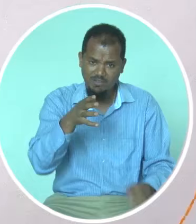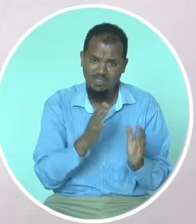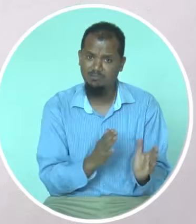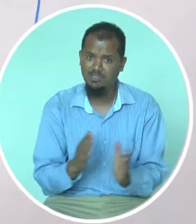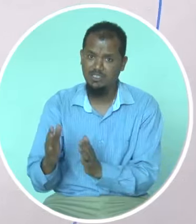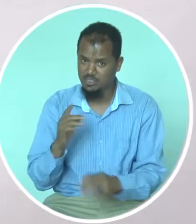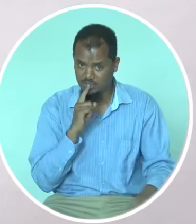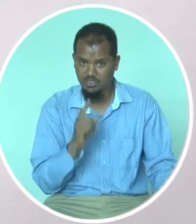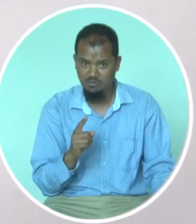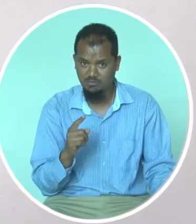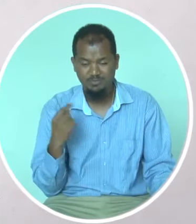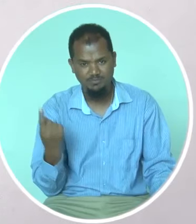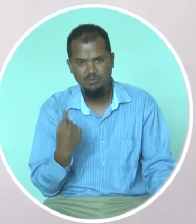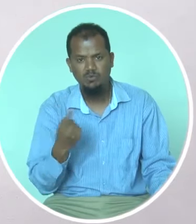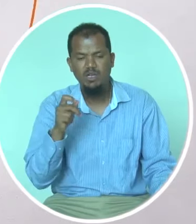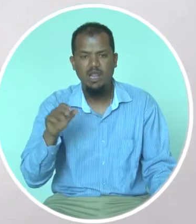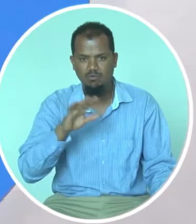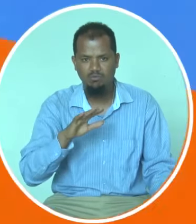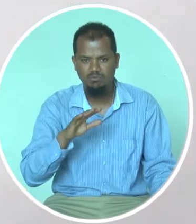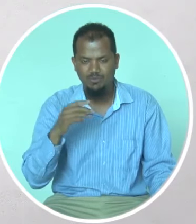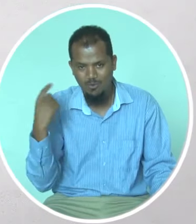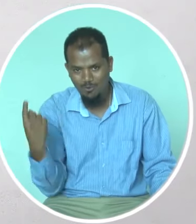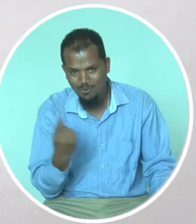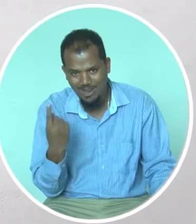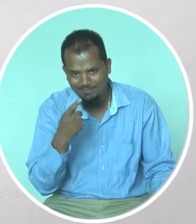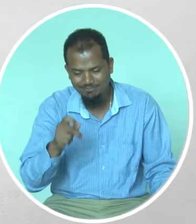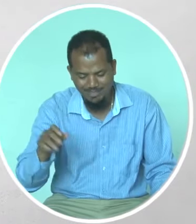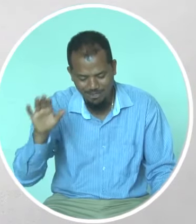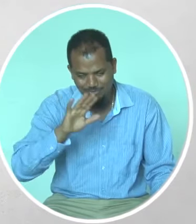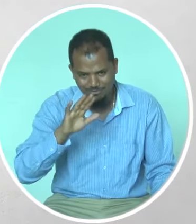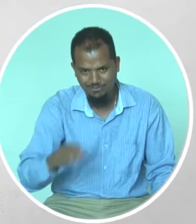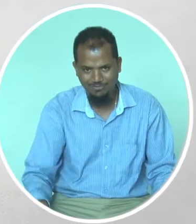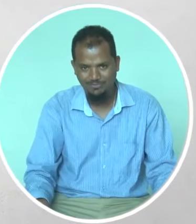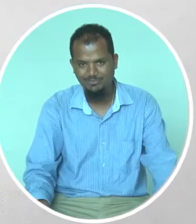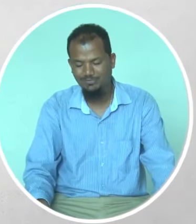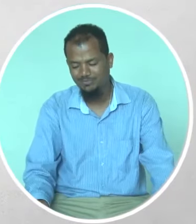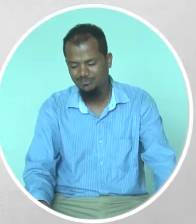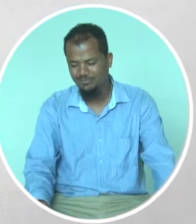ግንዛቤ የሚፈጠርበት ዝግጅት ነው። ሁሌ ዳጉ ሁሌ ዳጉ